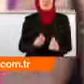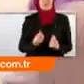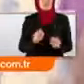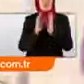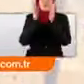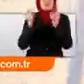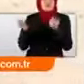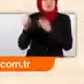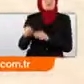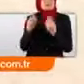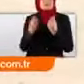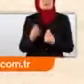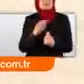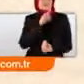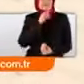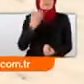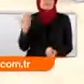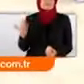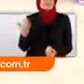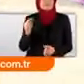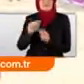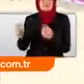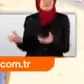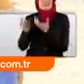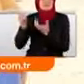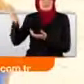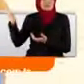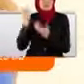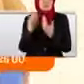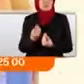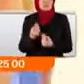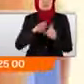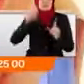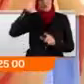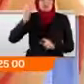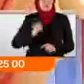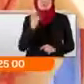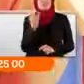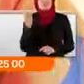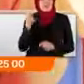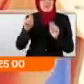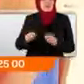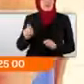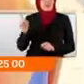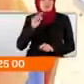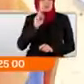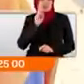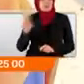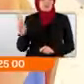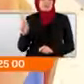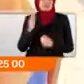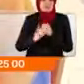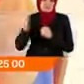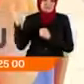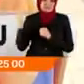kapanması Yazık günah Çünkü diğerleri yapıyorlar Gelirken de görecek Jandarma devriye geziyor yasak herhalde Millette tabi haliyle